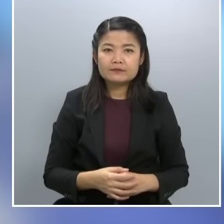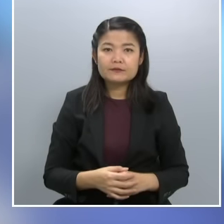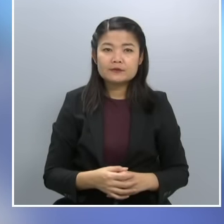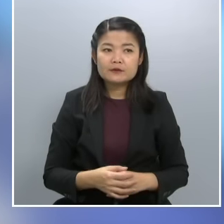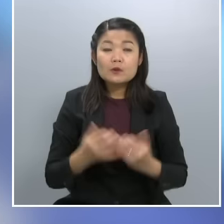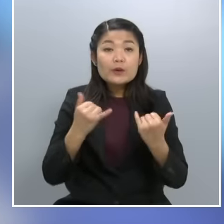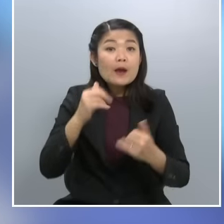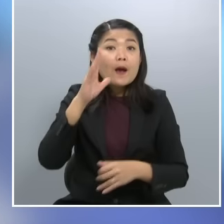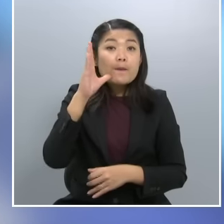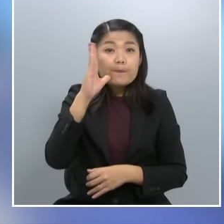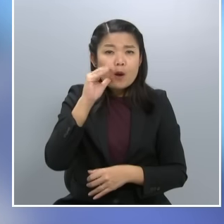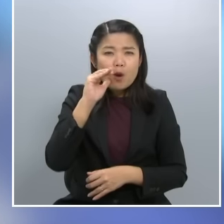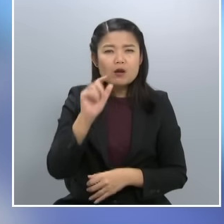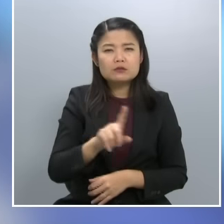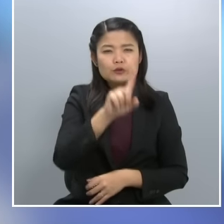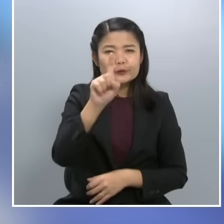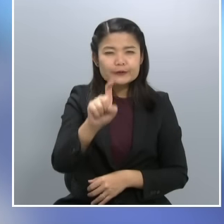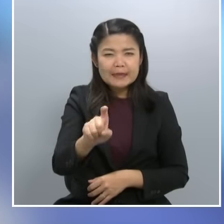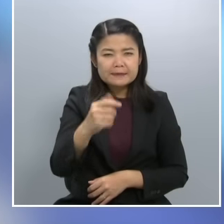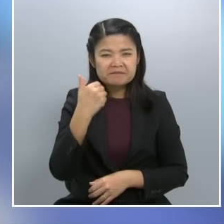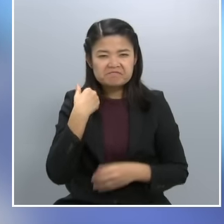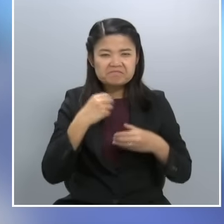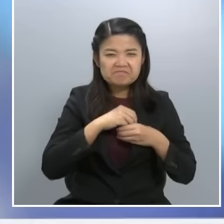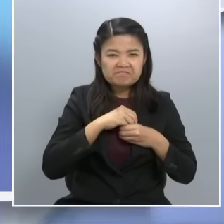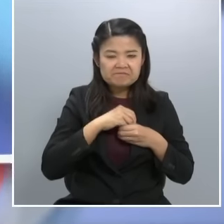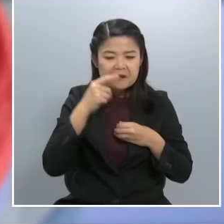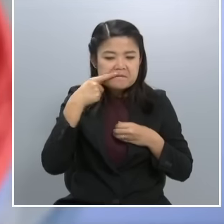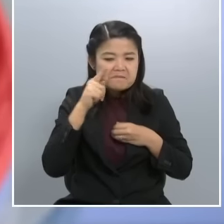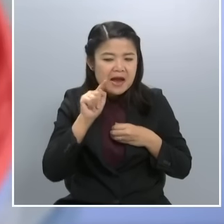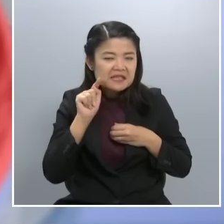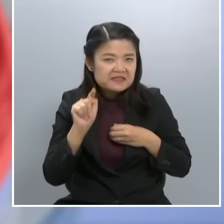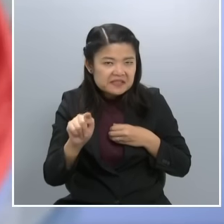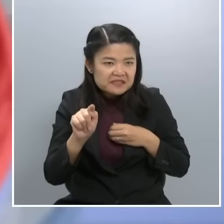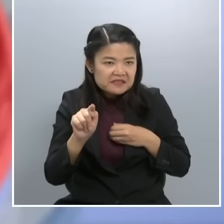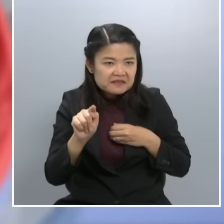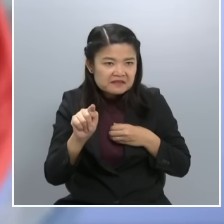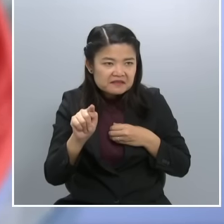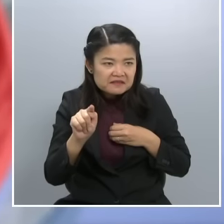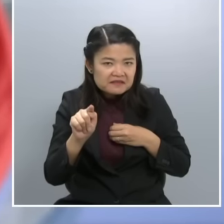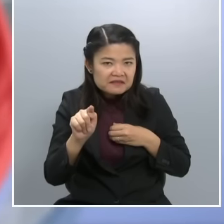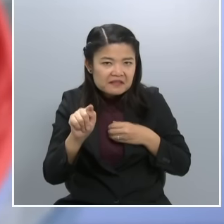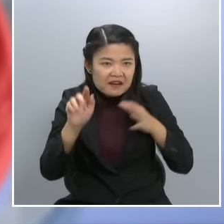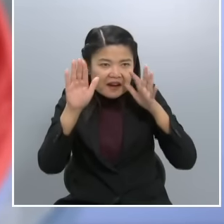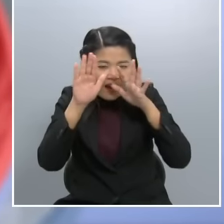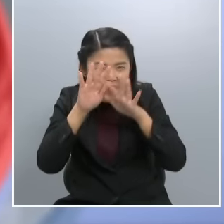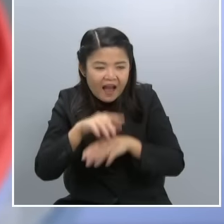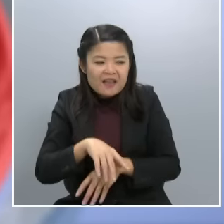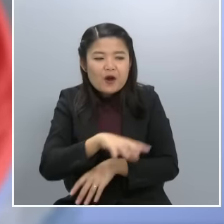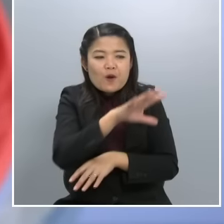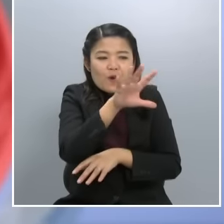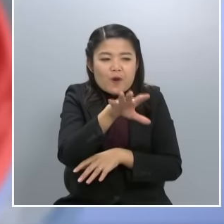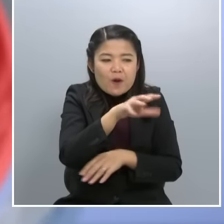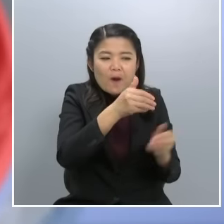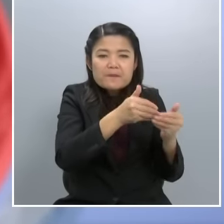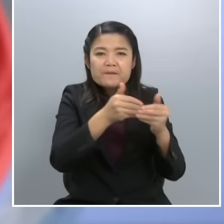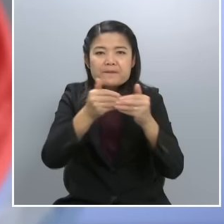คุณพ่อเองก็ยังมีข้อสงสัยอยู่ในใจอยู่ว่าป้าหีดจะไปเป็นหนึ่งในตัวละครที่เรียกว่าเป็นนางนกต่อพา